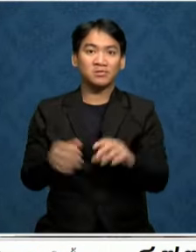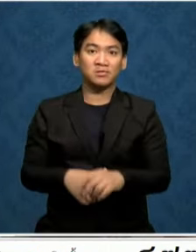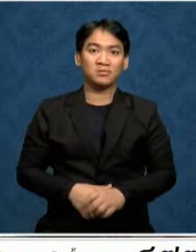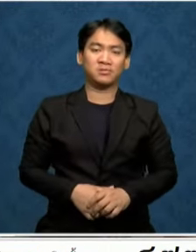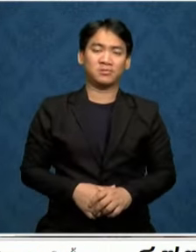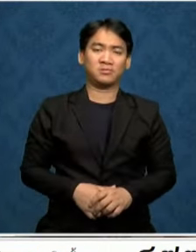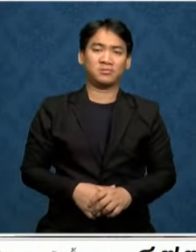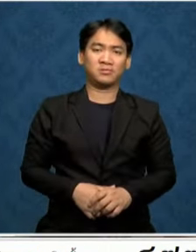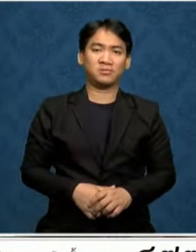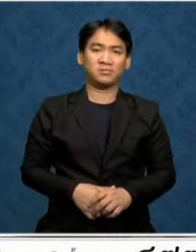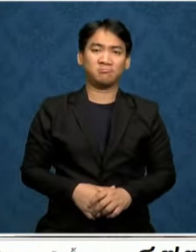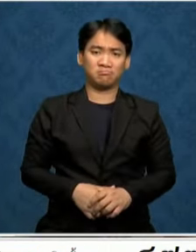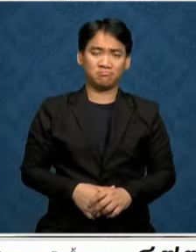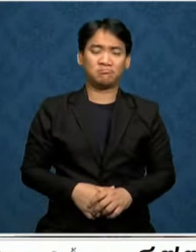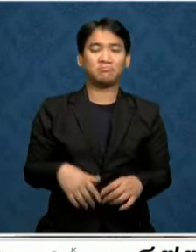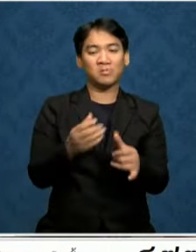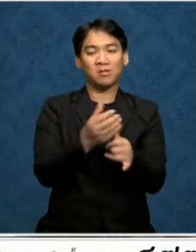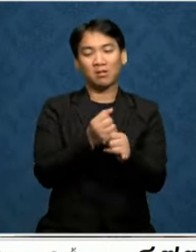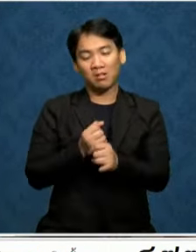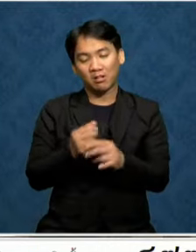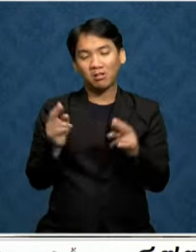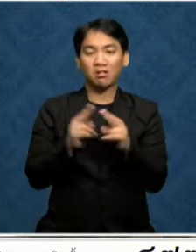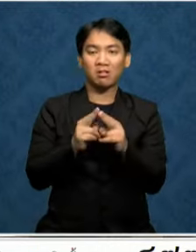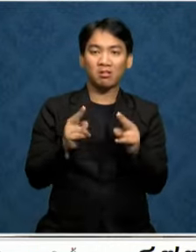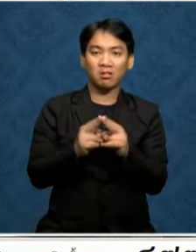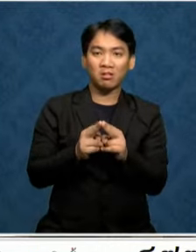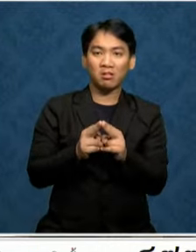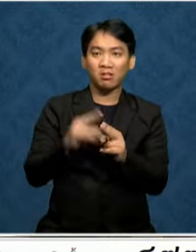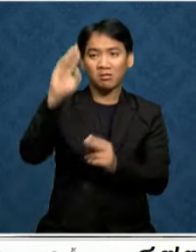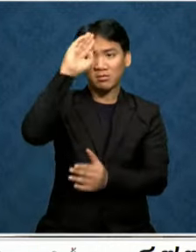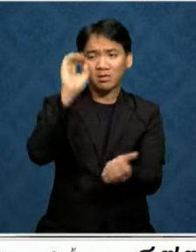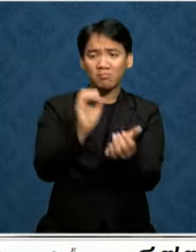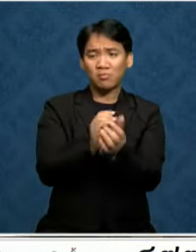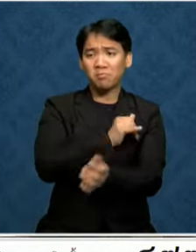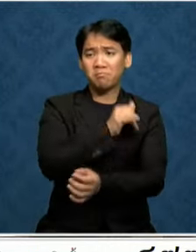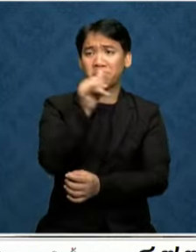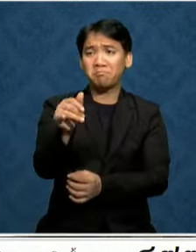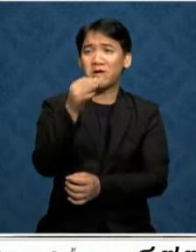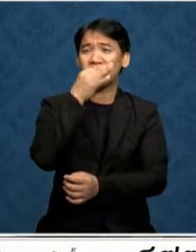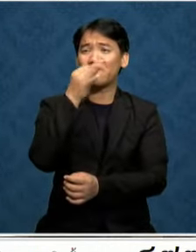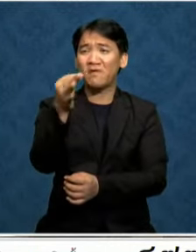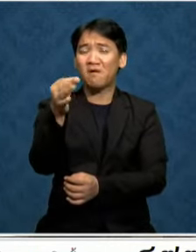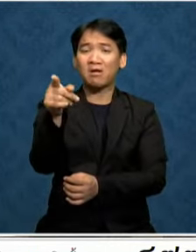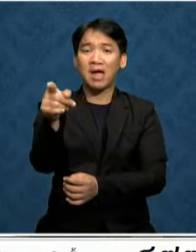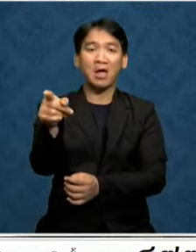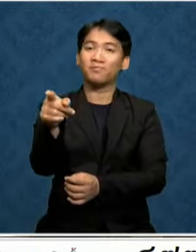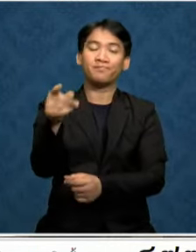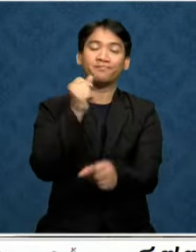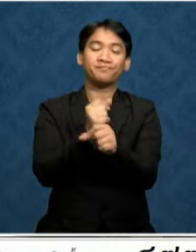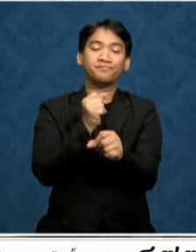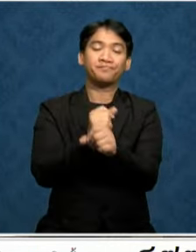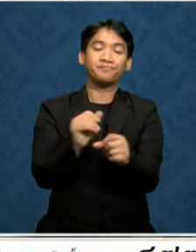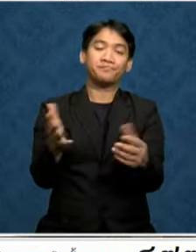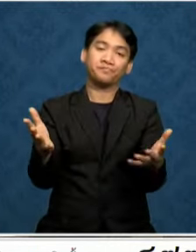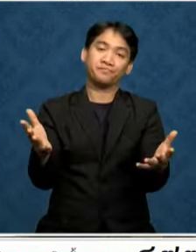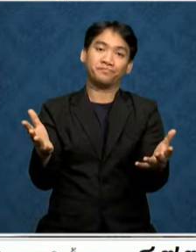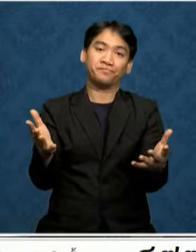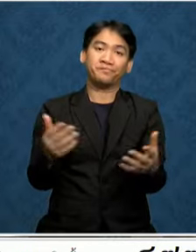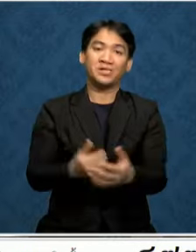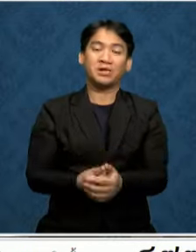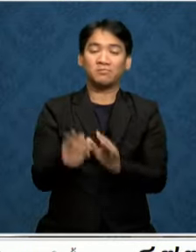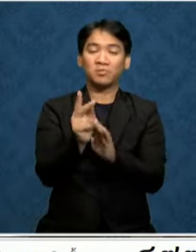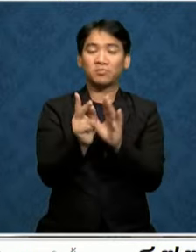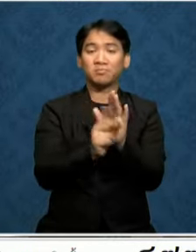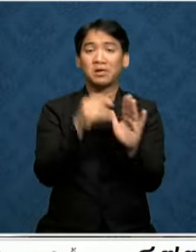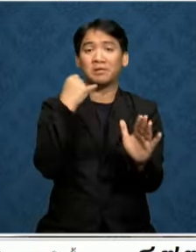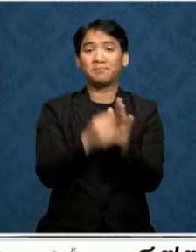ละเมิดลิขสิทธิ์โดนทารุณกรรมไปหาตำรวจได้ไหมครับก็ไม่ได้ก็ไม่รับทำคดีเพราะเขาก็เป็นทำสิ่งที่ผิดกฎหม